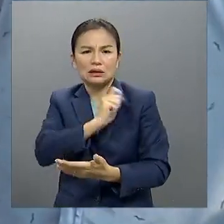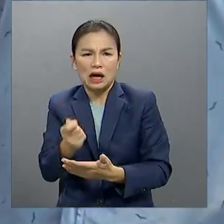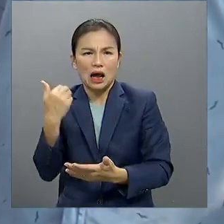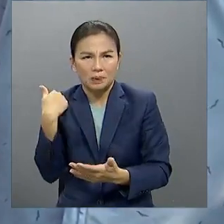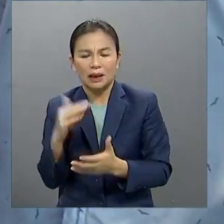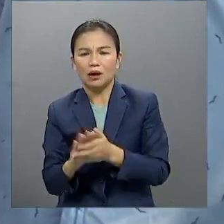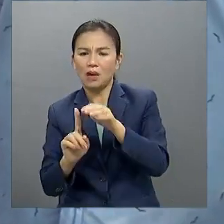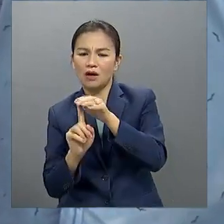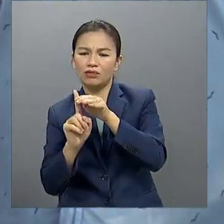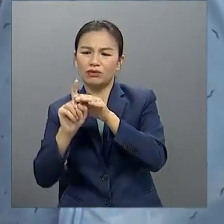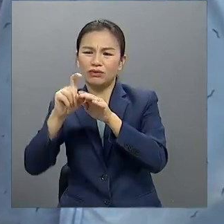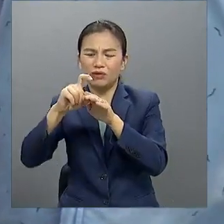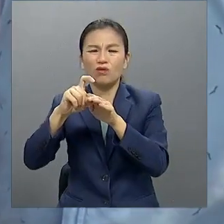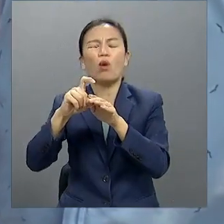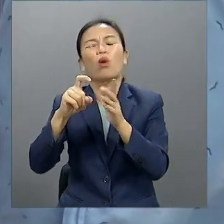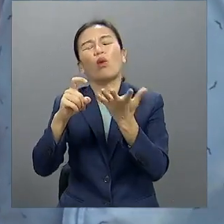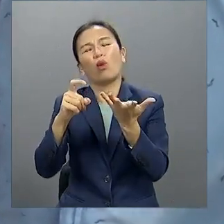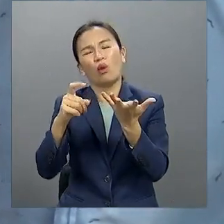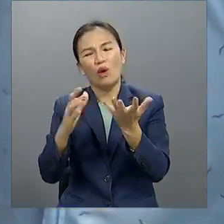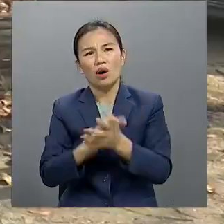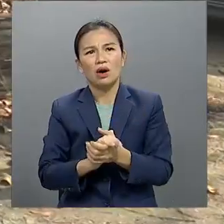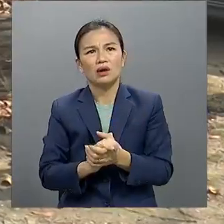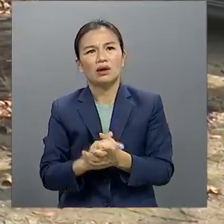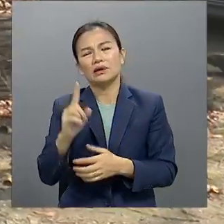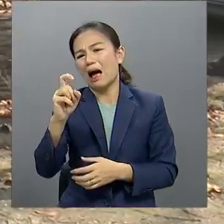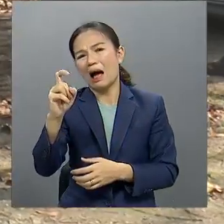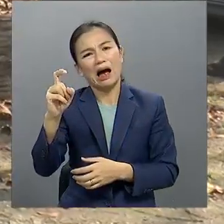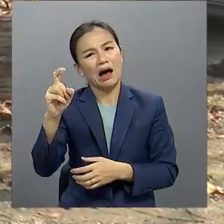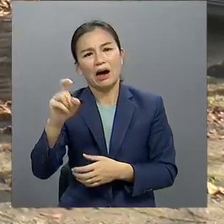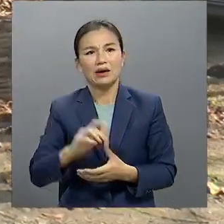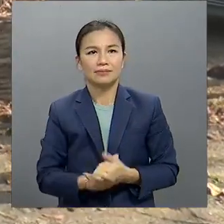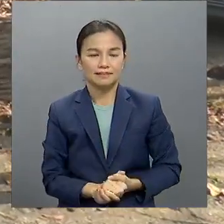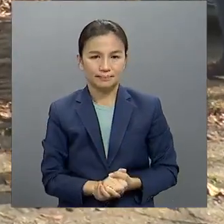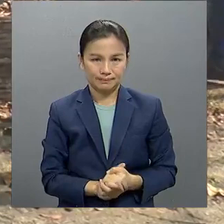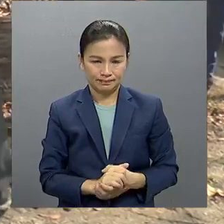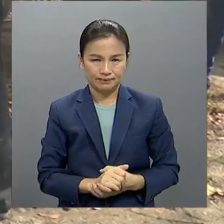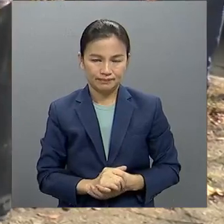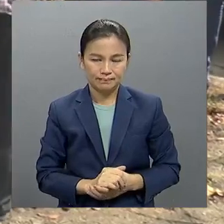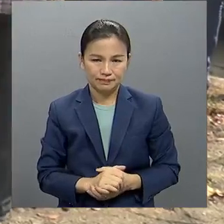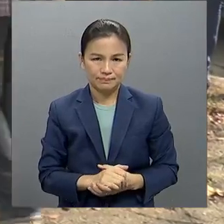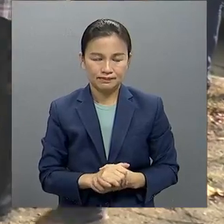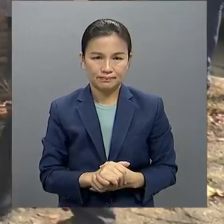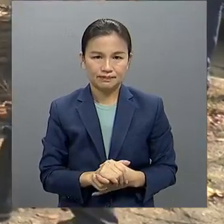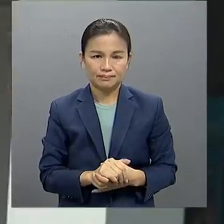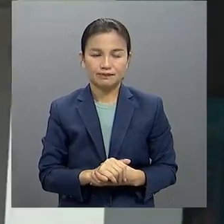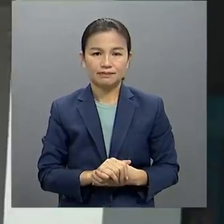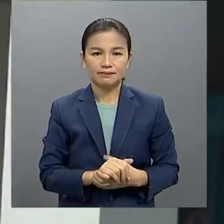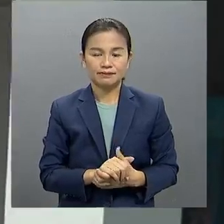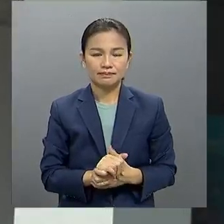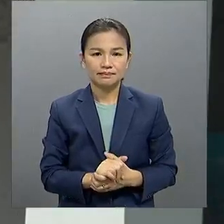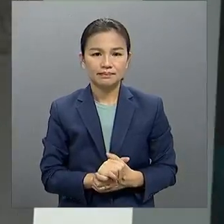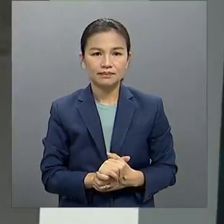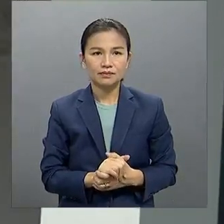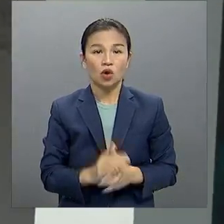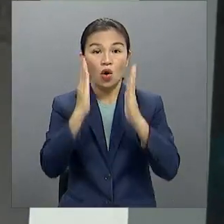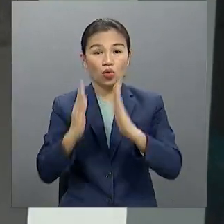าที่ควรพวกเราก็เราจะตายกันอยู่แล้วนะคะ นางกิ่งการพรมทองเป็นนักวิเคราะห์นโย